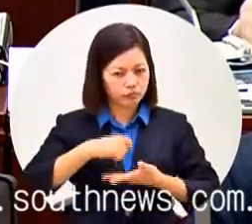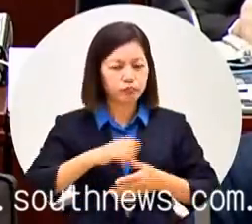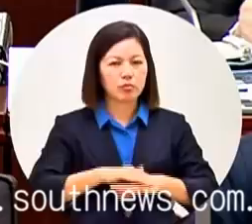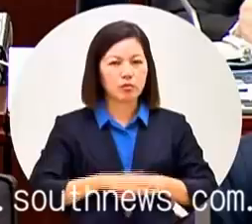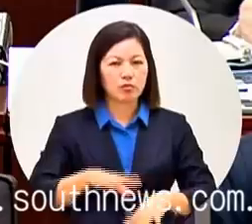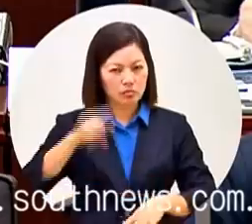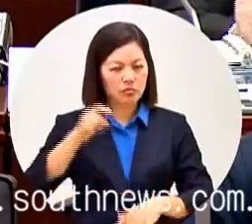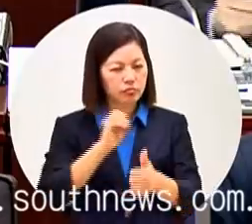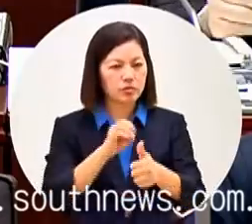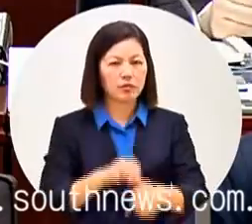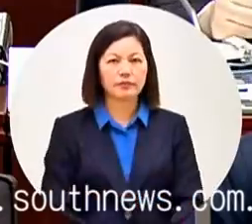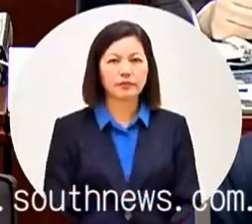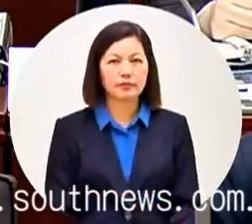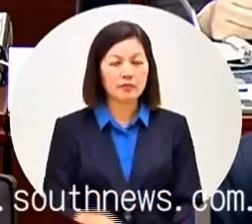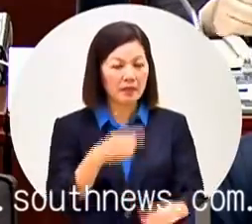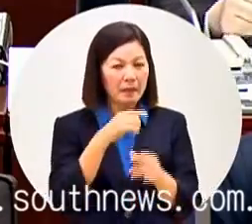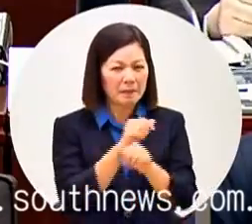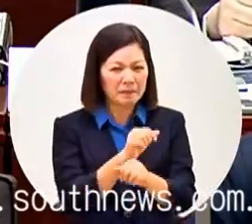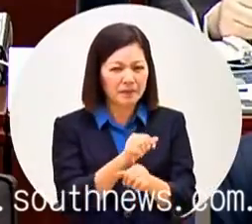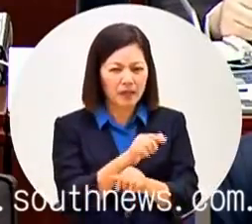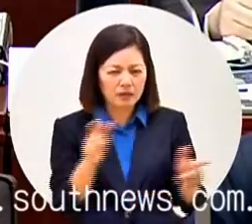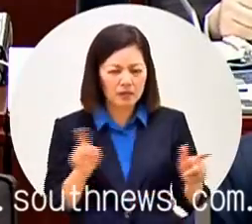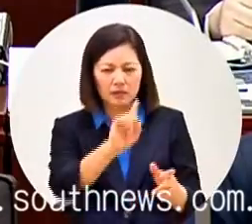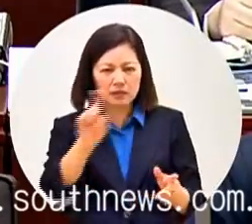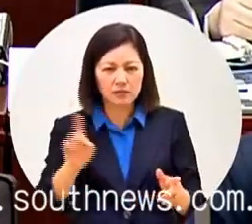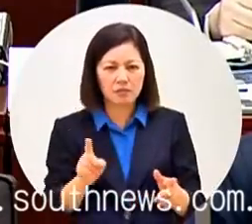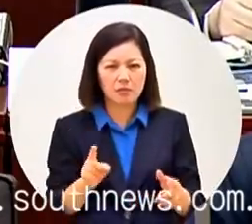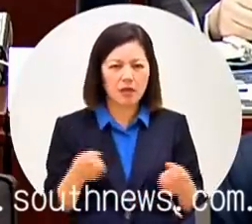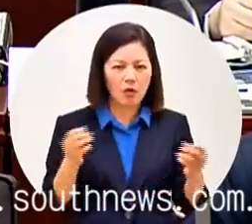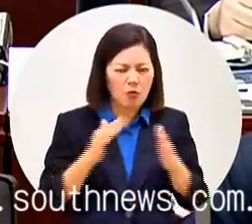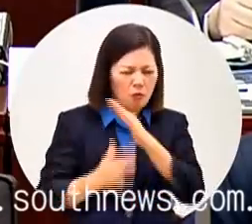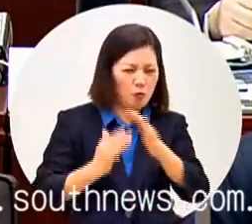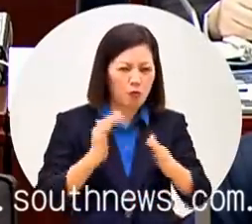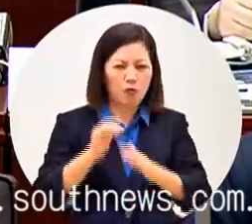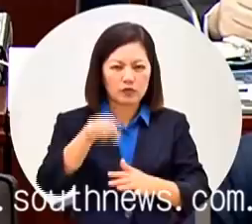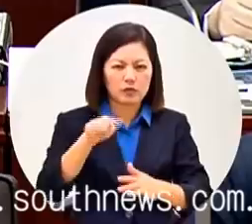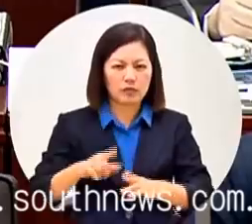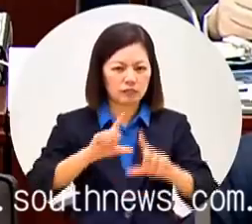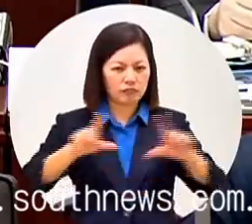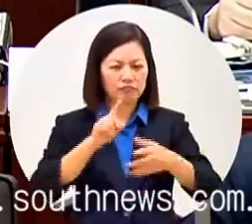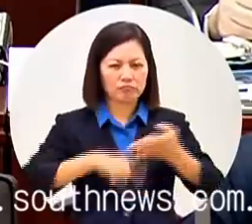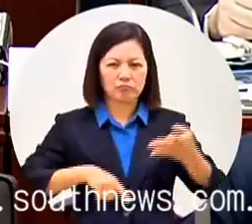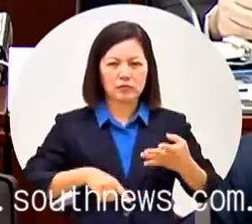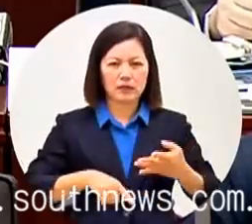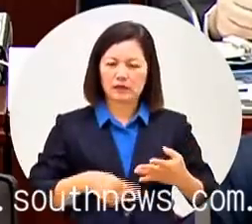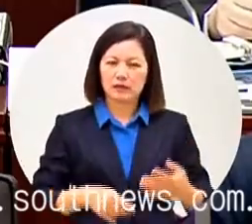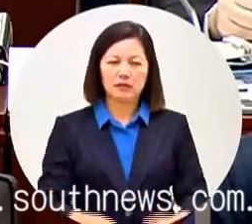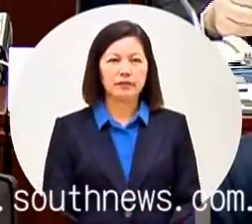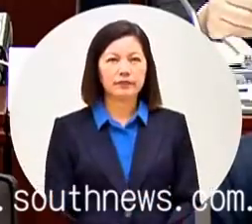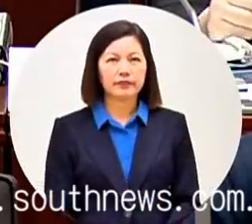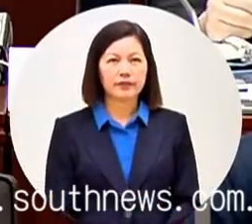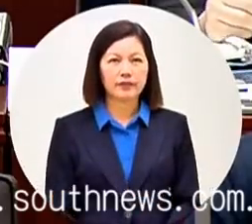话，任何情况之下发生战争，那是不得了的大事。再讲一个数字给大家